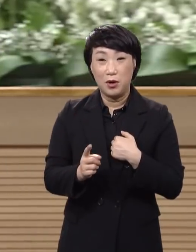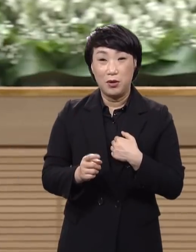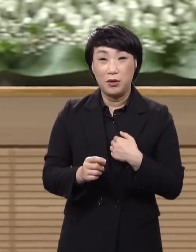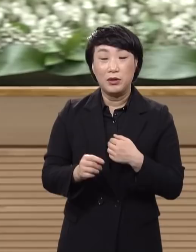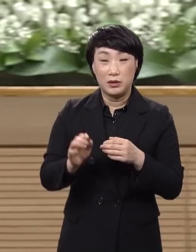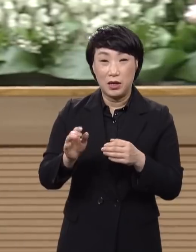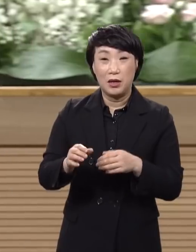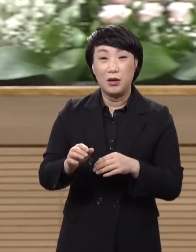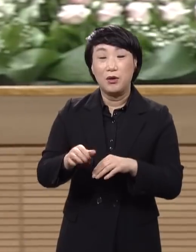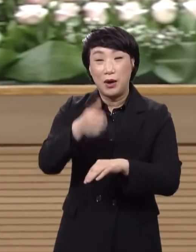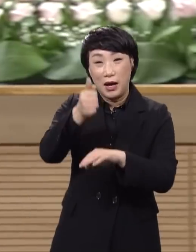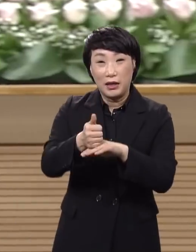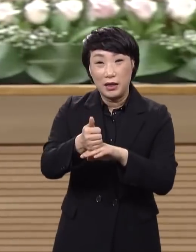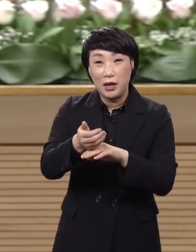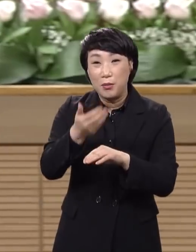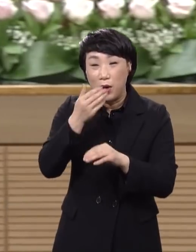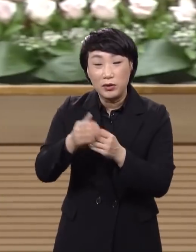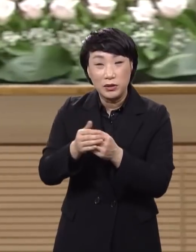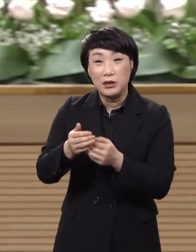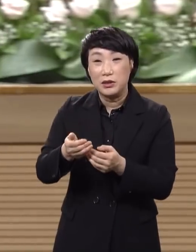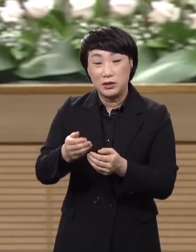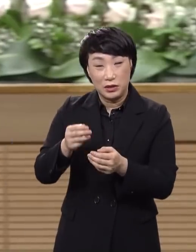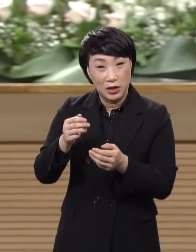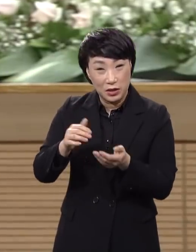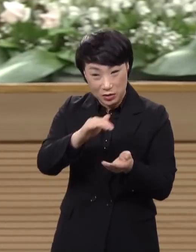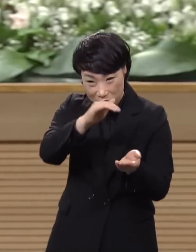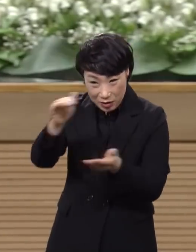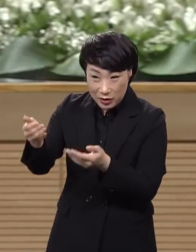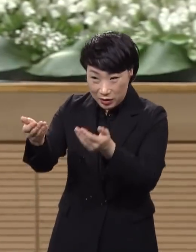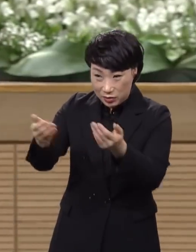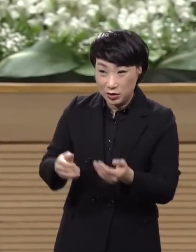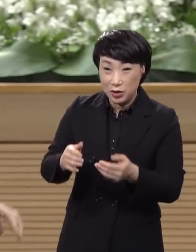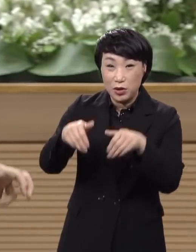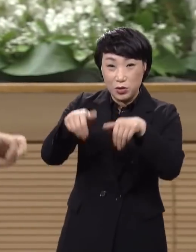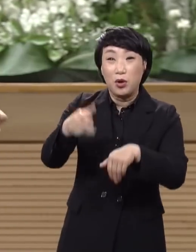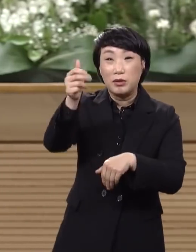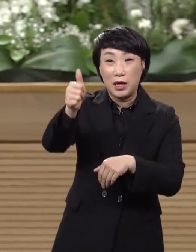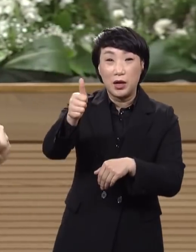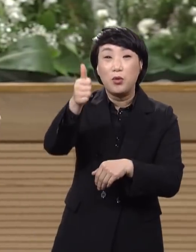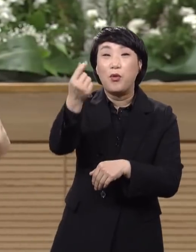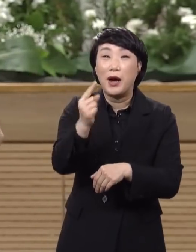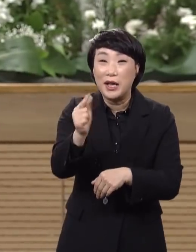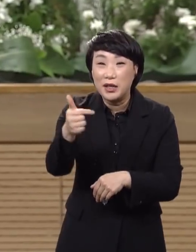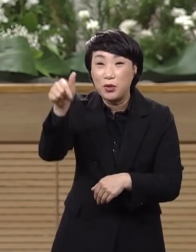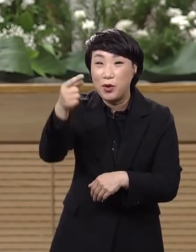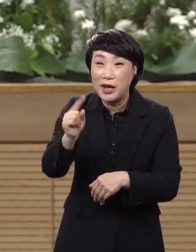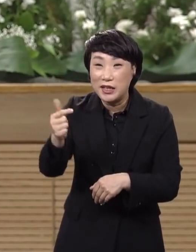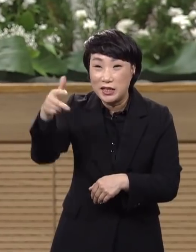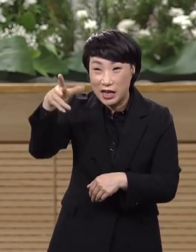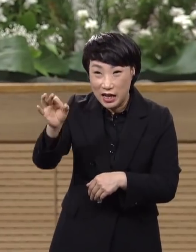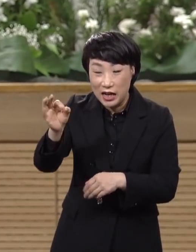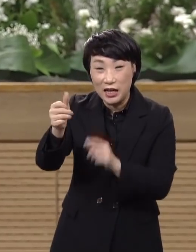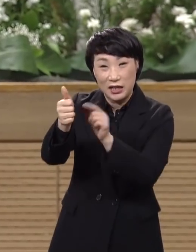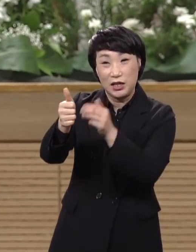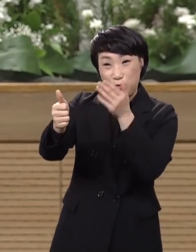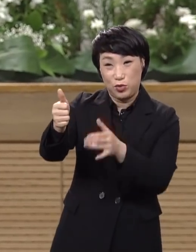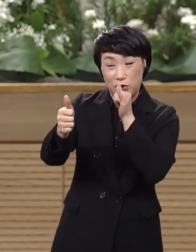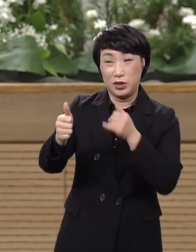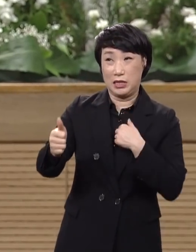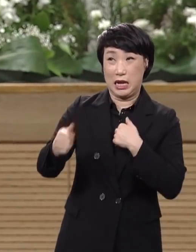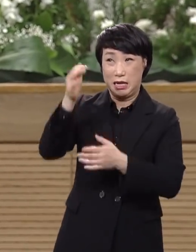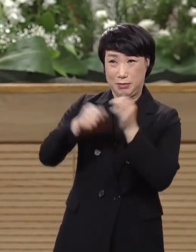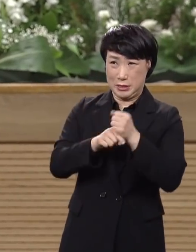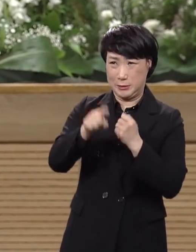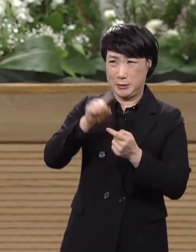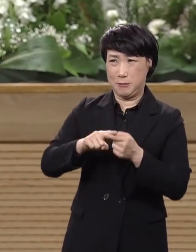주는 한 관장에게 뭐라고 합니까? 저는 하나님의 뜻대로 왕의 진미를